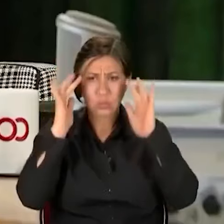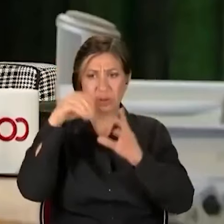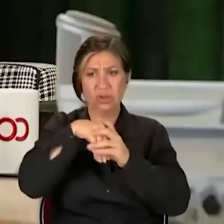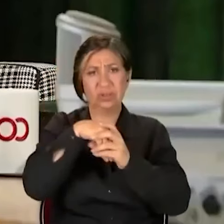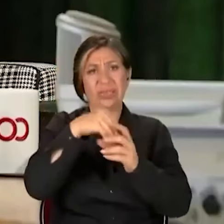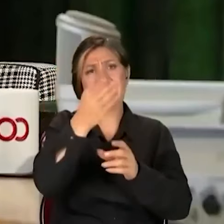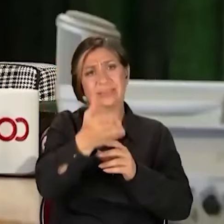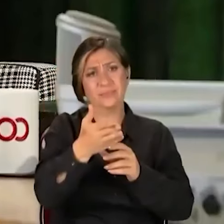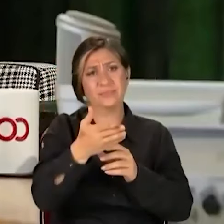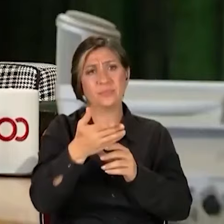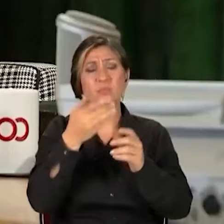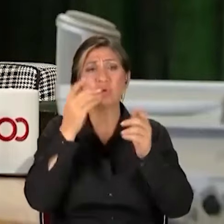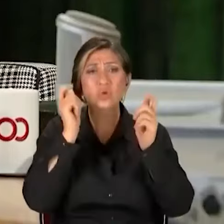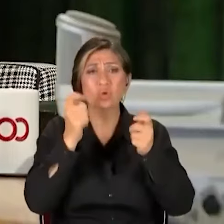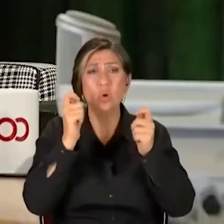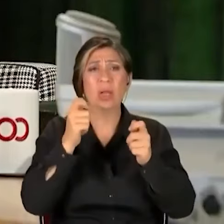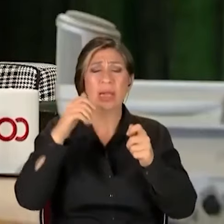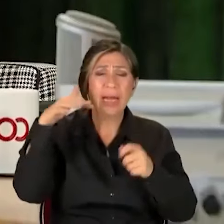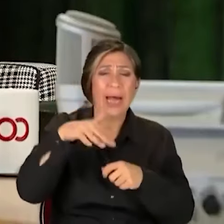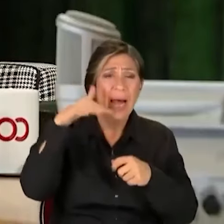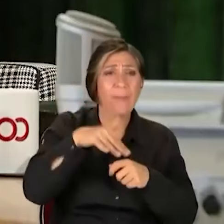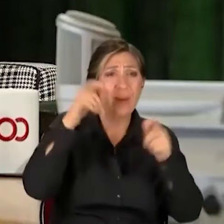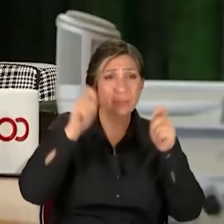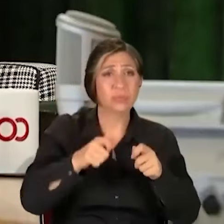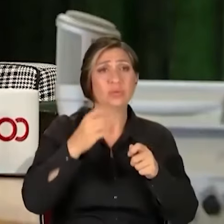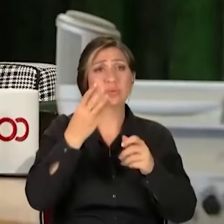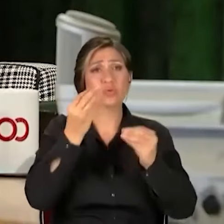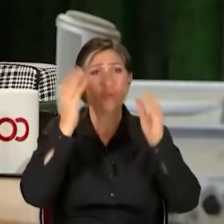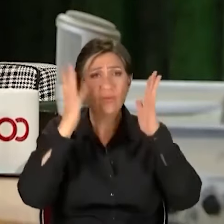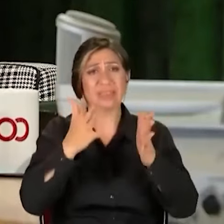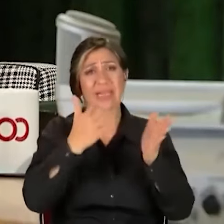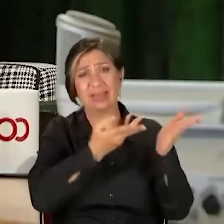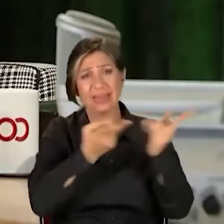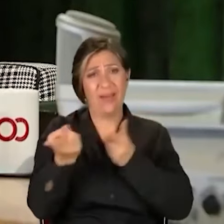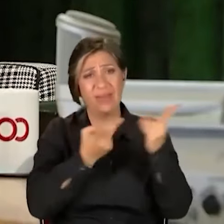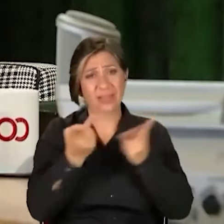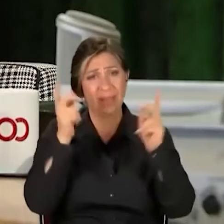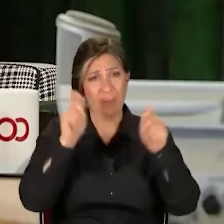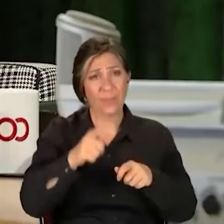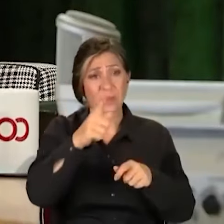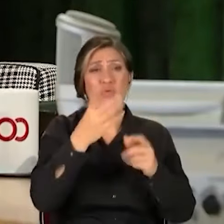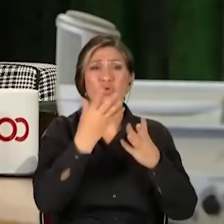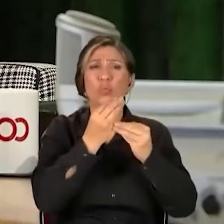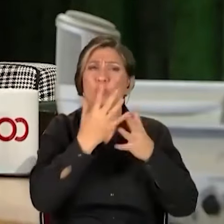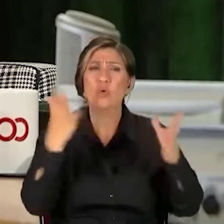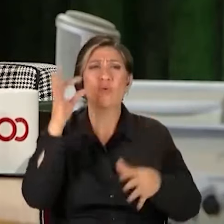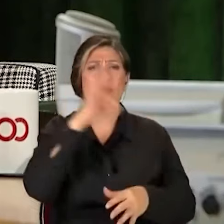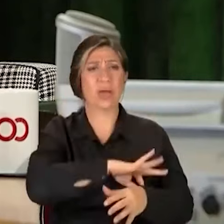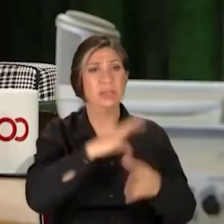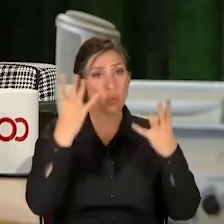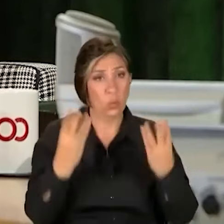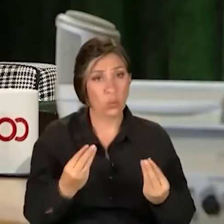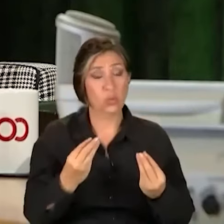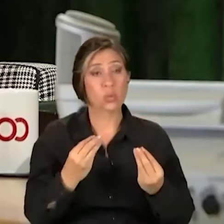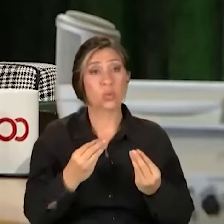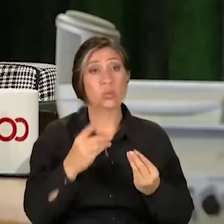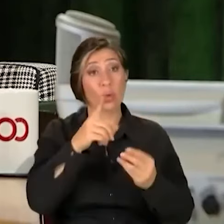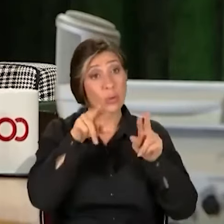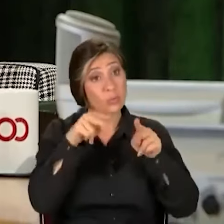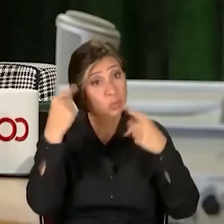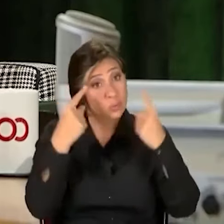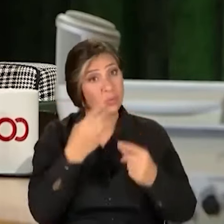işte zor şartlarda rap yapmaya çalışan birçok MC'yi tanıttın programında. Evet. Yani çok büyük faydası da oldu o programların. Teşekkür ederim